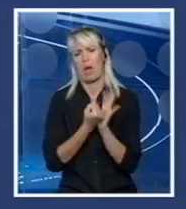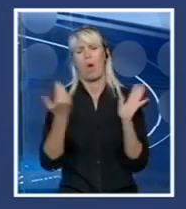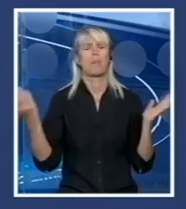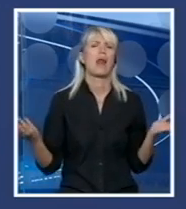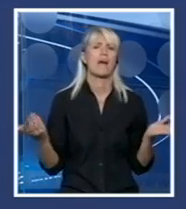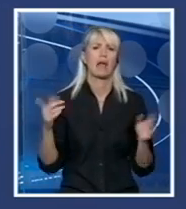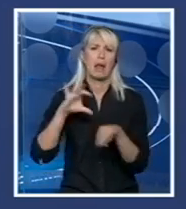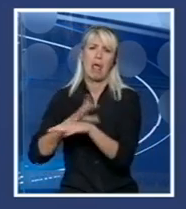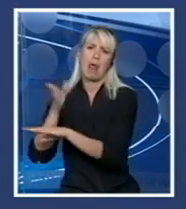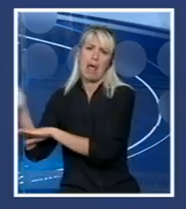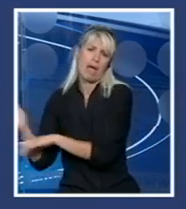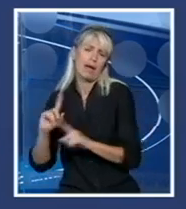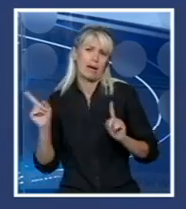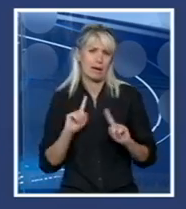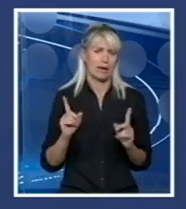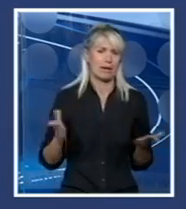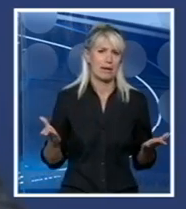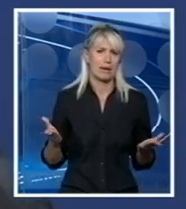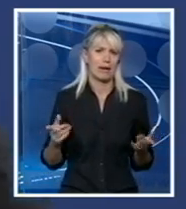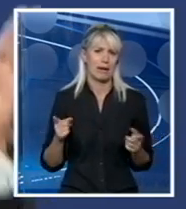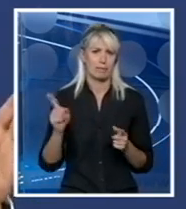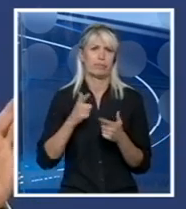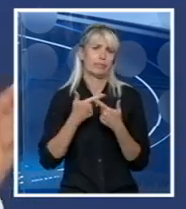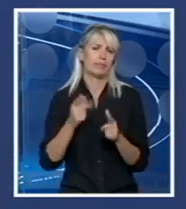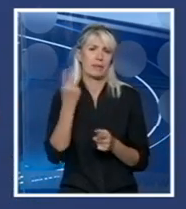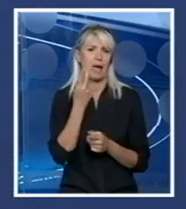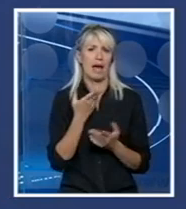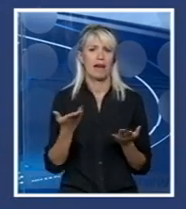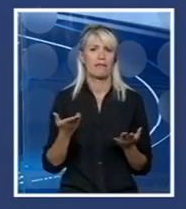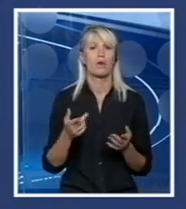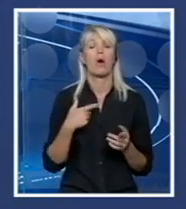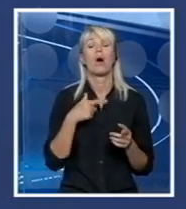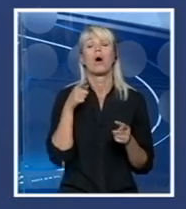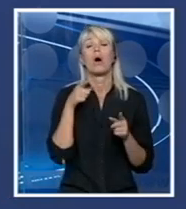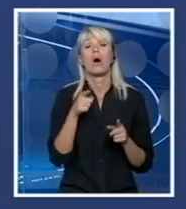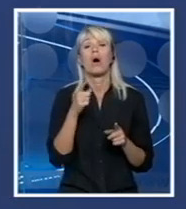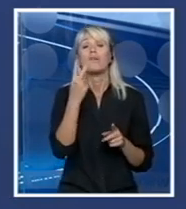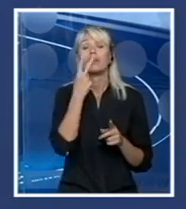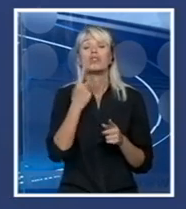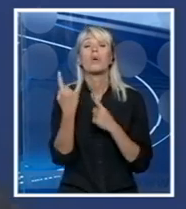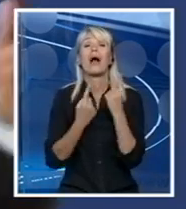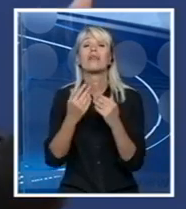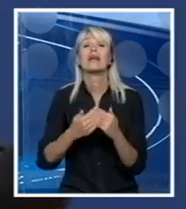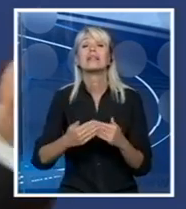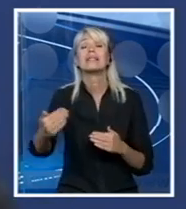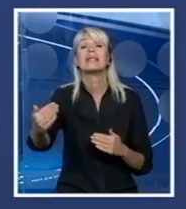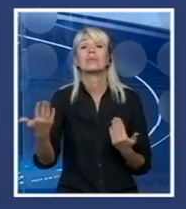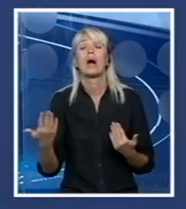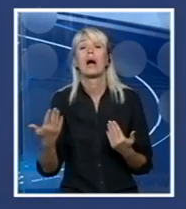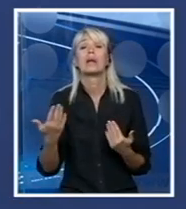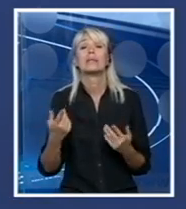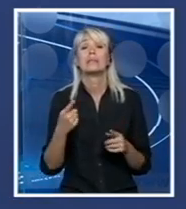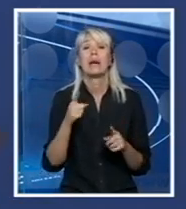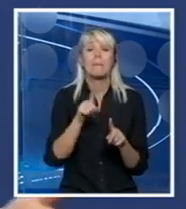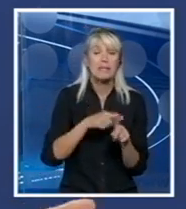mogu da biram, da radim od kuće, ceo septembar, nismo rekli celu školsku godinu, pratit ćemo. Znači, mogli smo to 3 meseca, pa možemo i